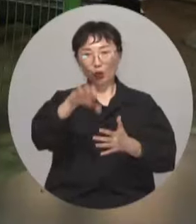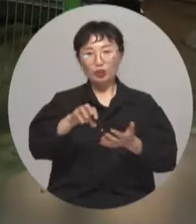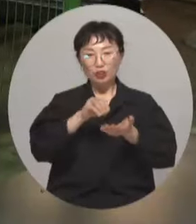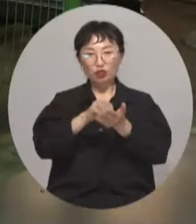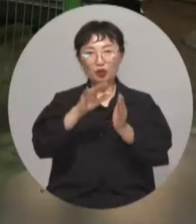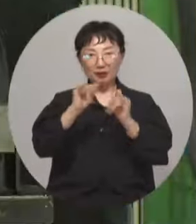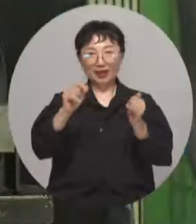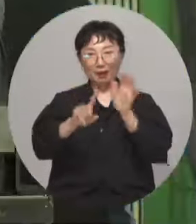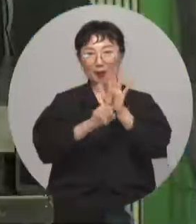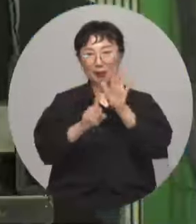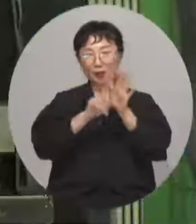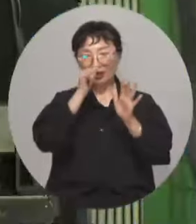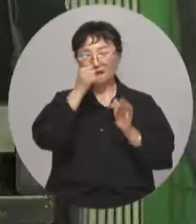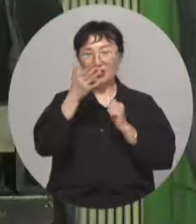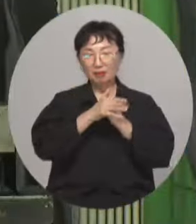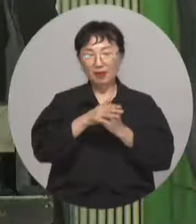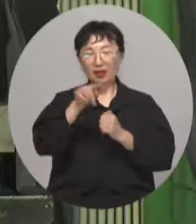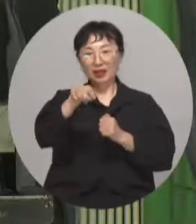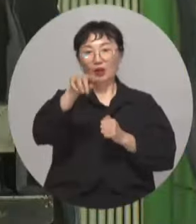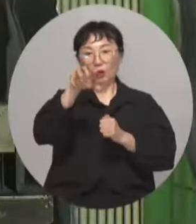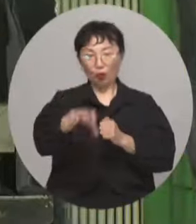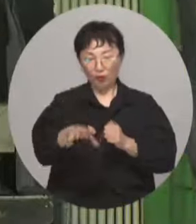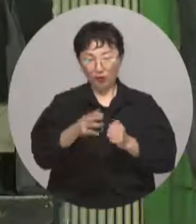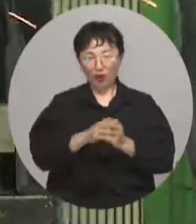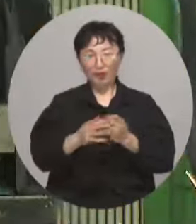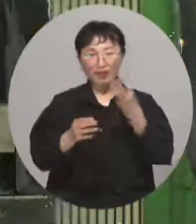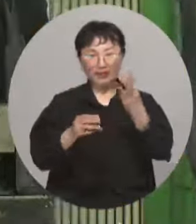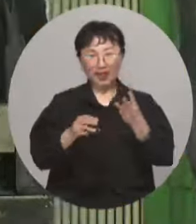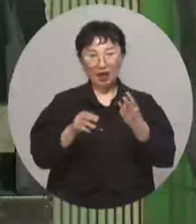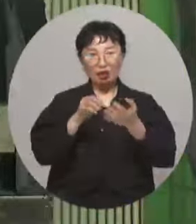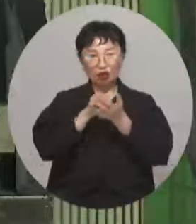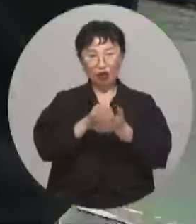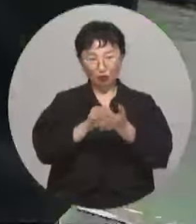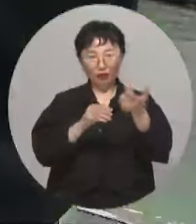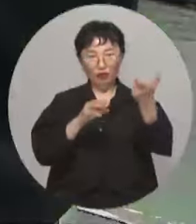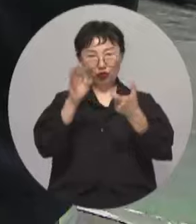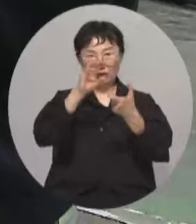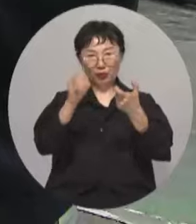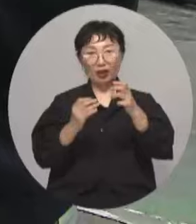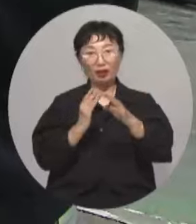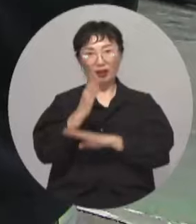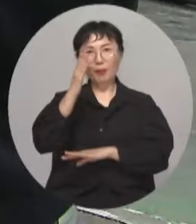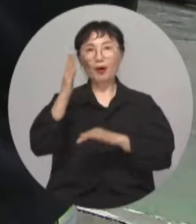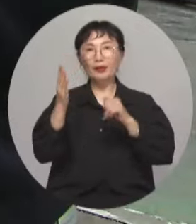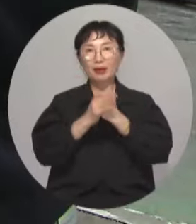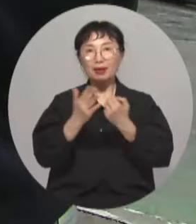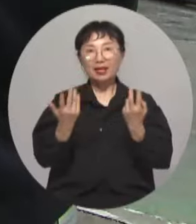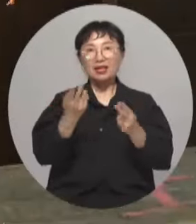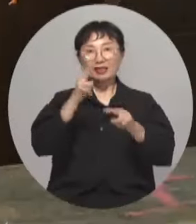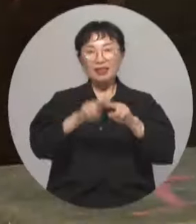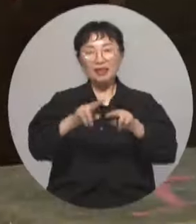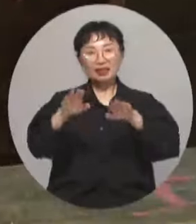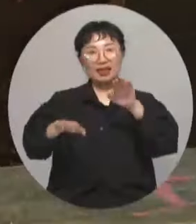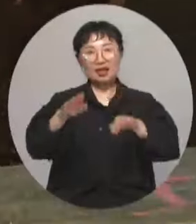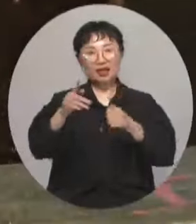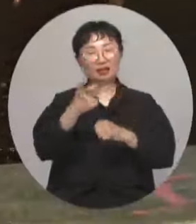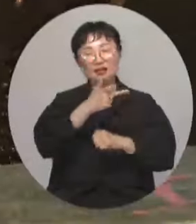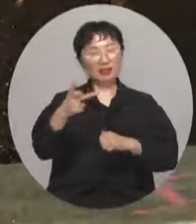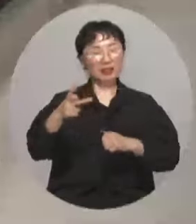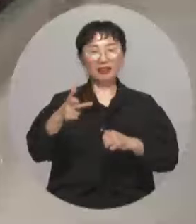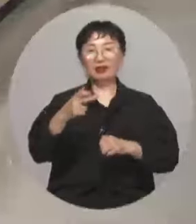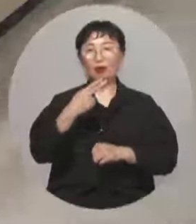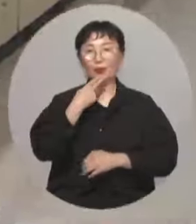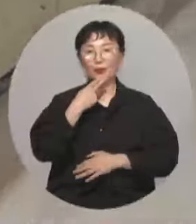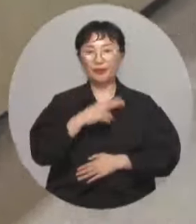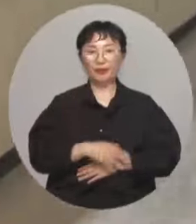발표했지만이 경우에도 세계 시지역 취업자는 60% 넘어 일자리 편중에 큰 차이가 없었습니다